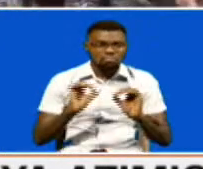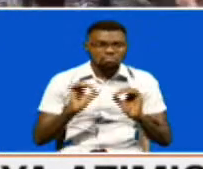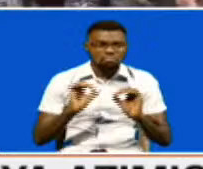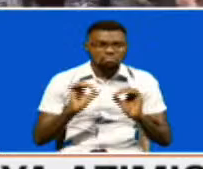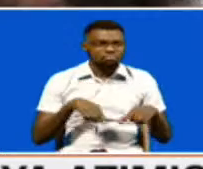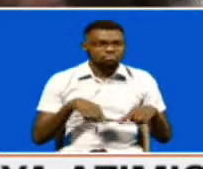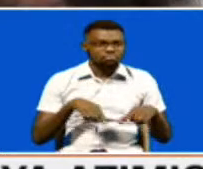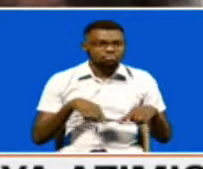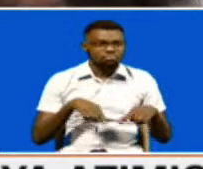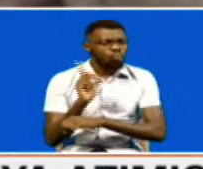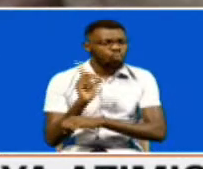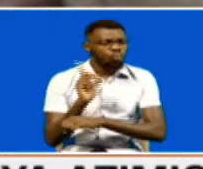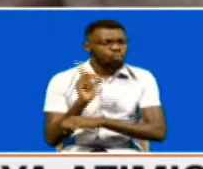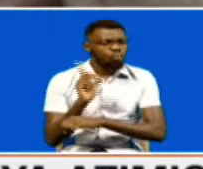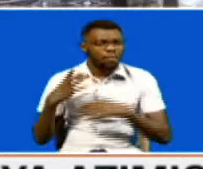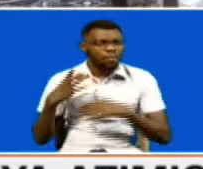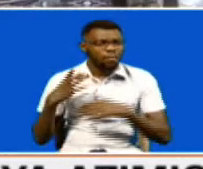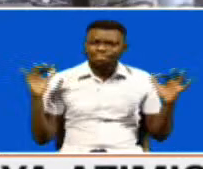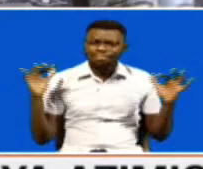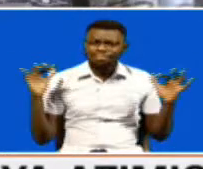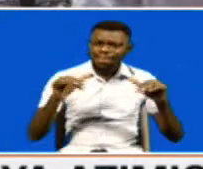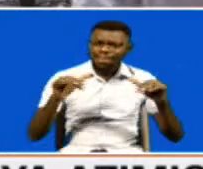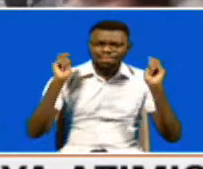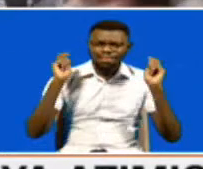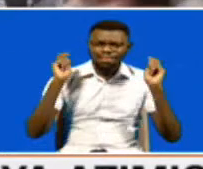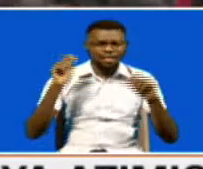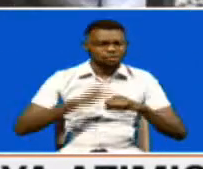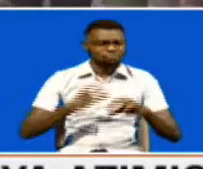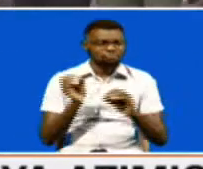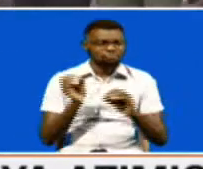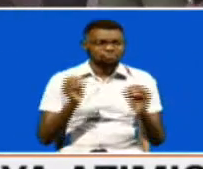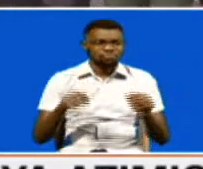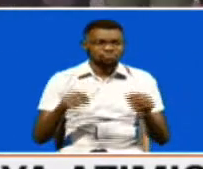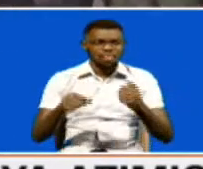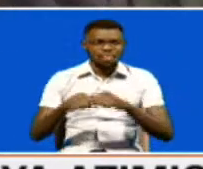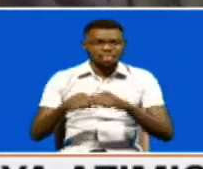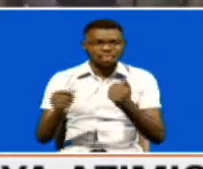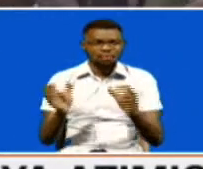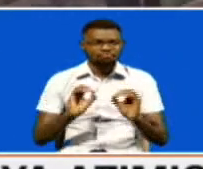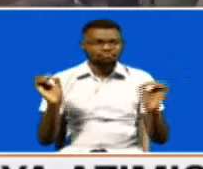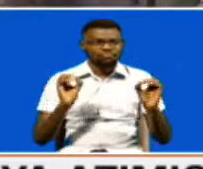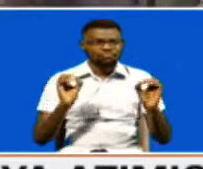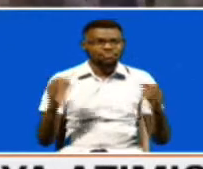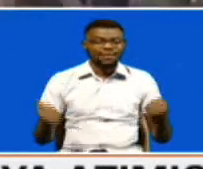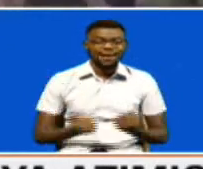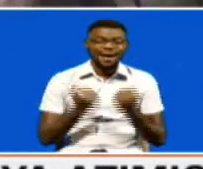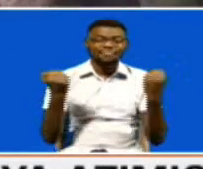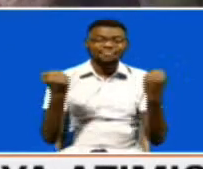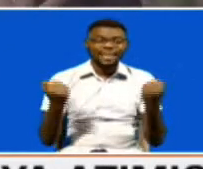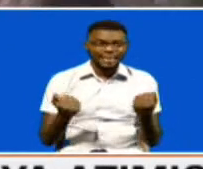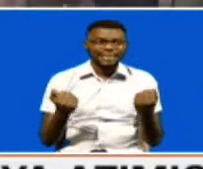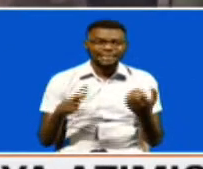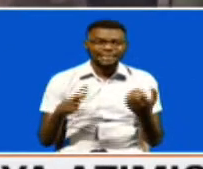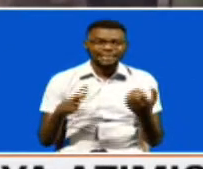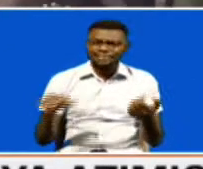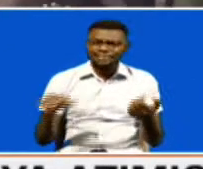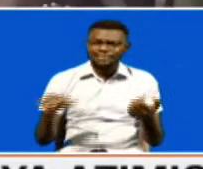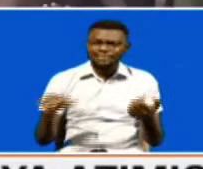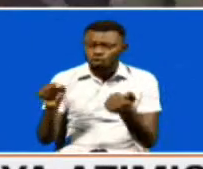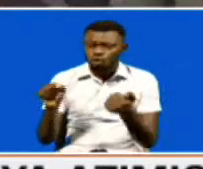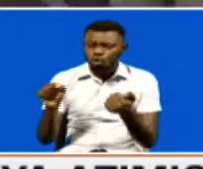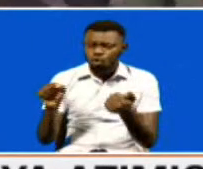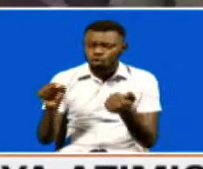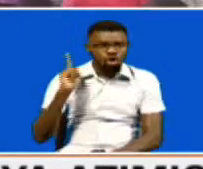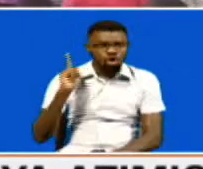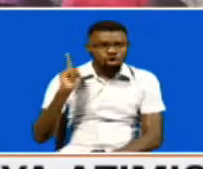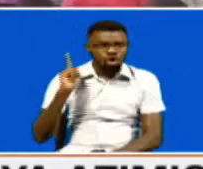hivyo aliwaonya waandamanaji dhidi ya kusababisha machafuko na virugu, akithibitisha kuwa yeyote atakayepatikana akikiuka ushauri